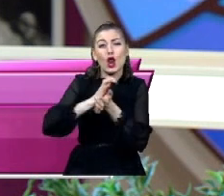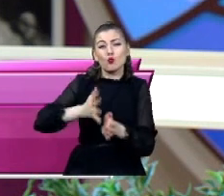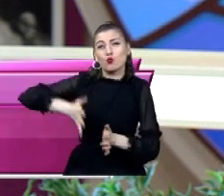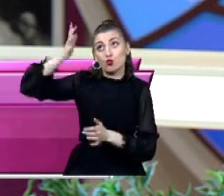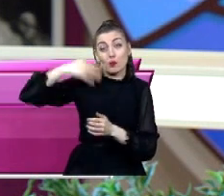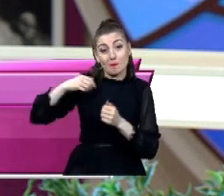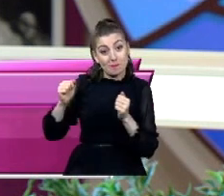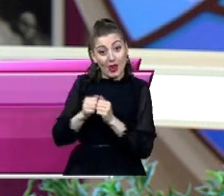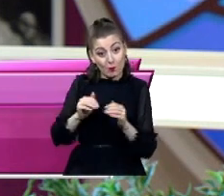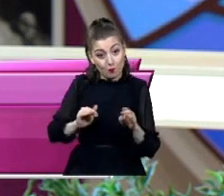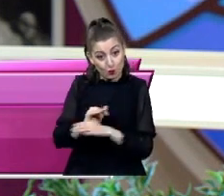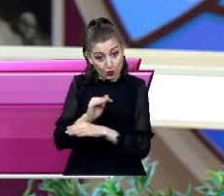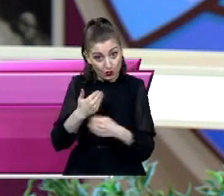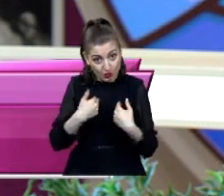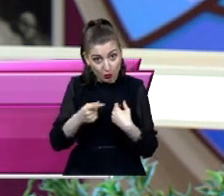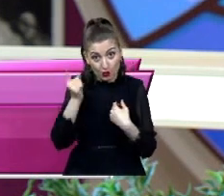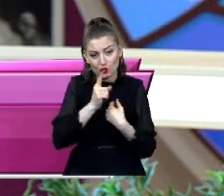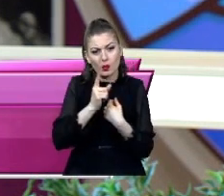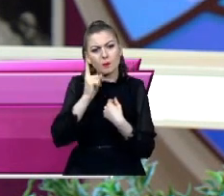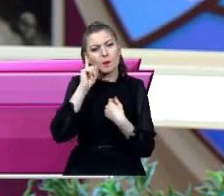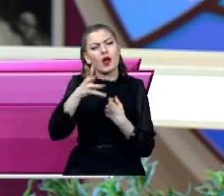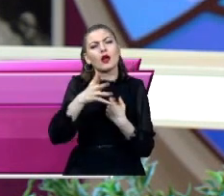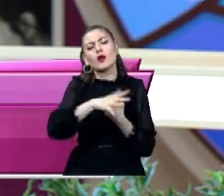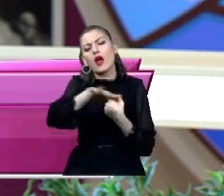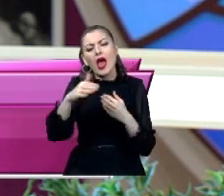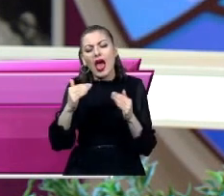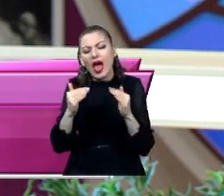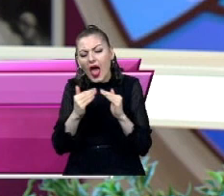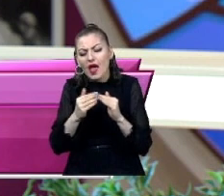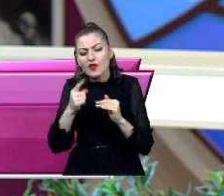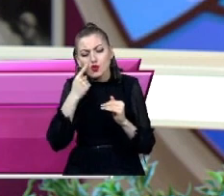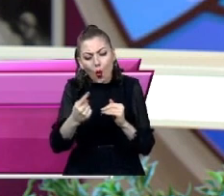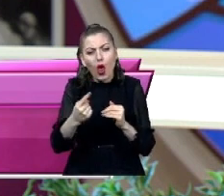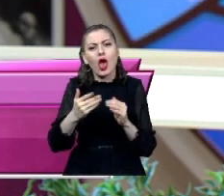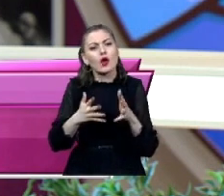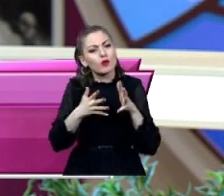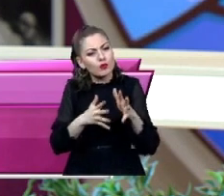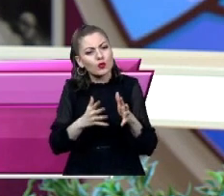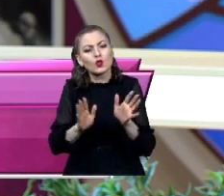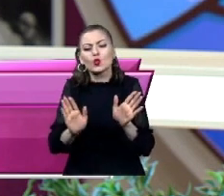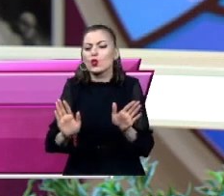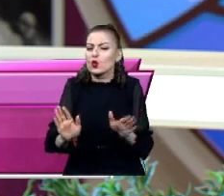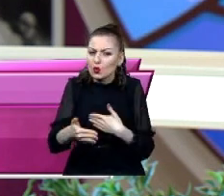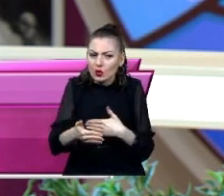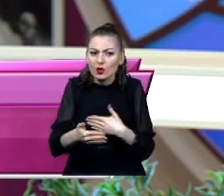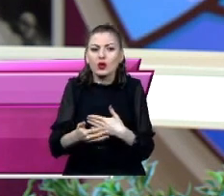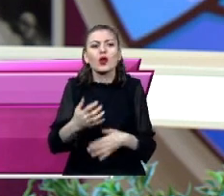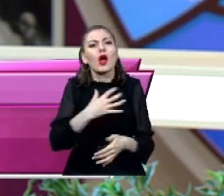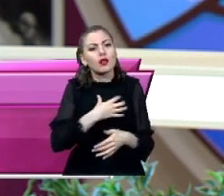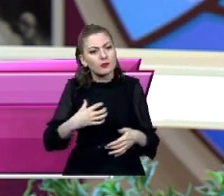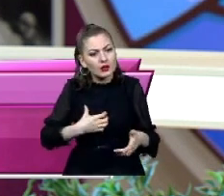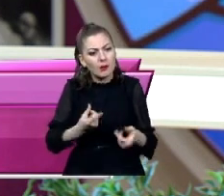büyüdüğüm için birçok konuda evde üretimden yanayım. Hani kutulu gıdadan çok evde